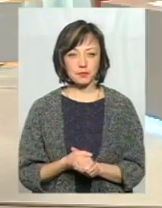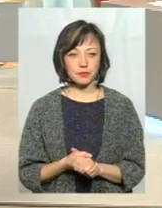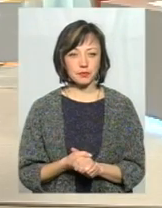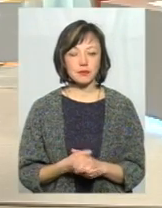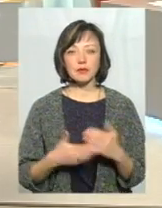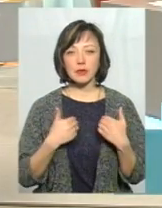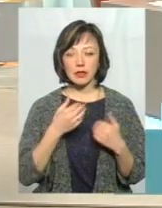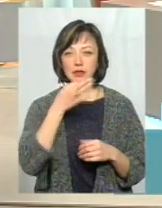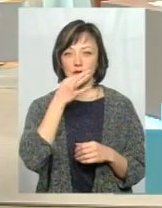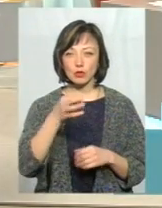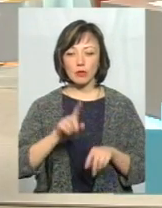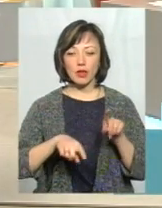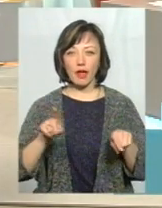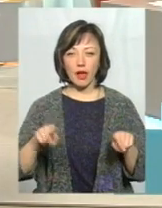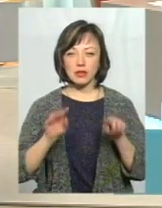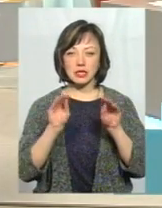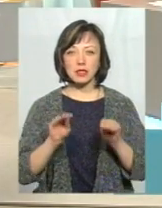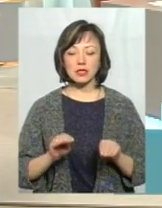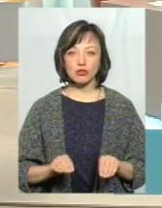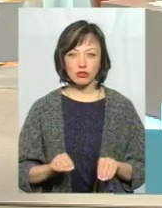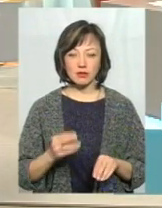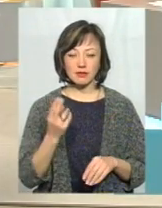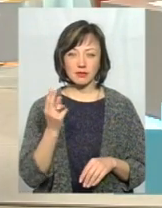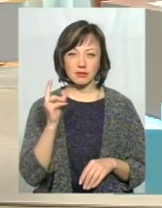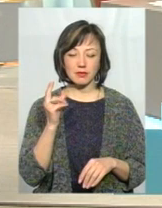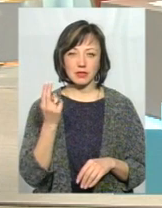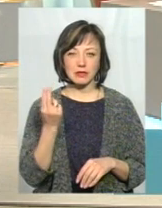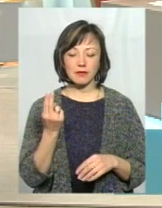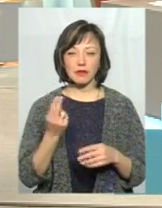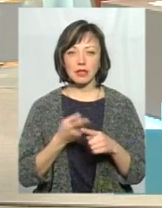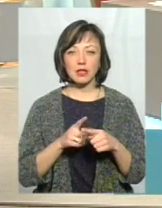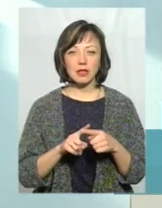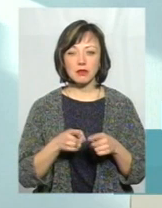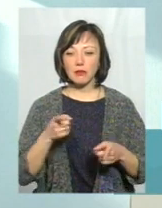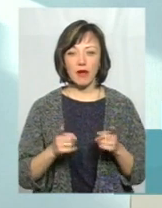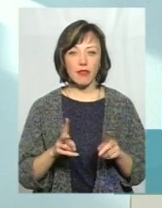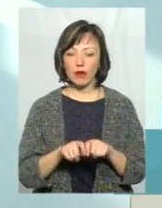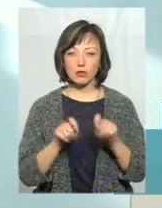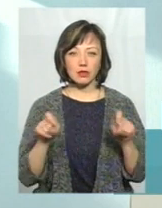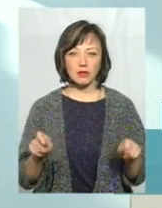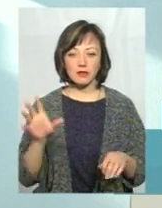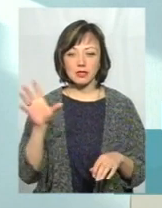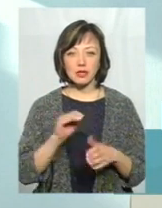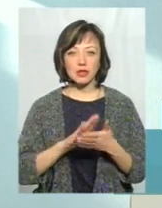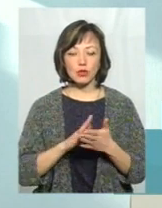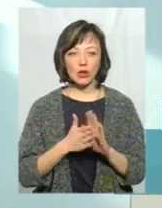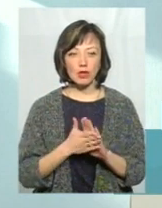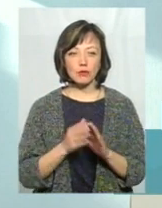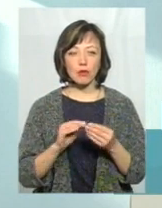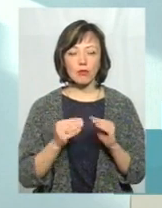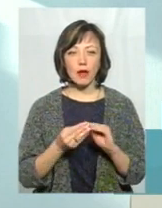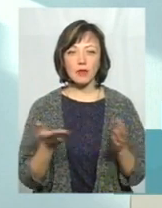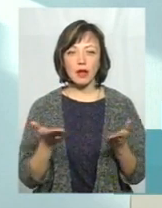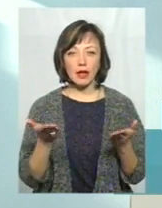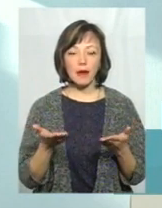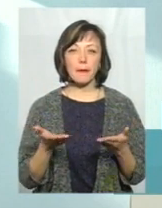Я скажу про деякі статистичні дані з приводу цього, але це насправді не розкриє нам всієї картини тих проблем, які